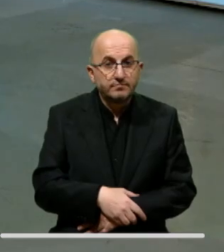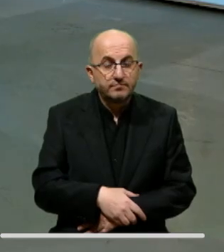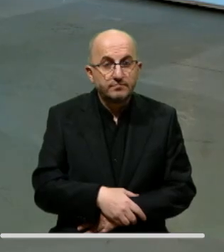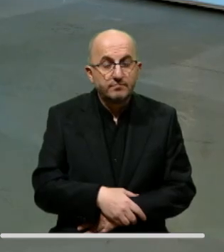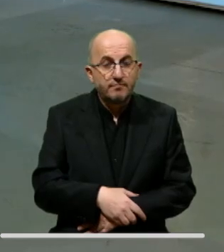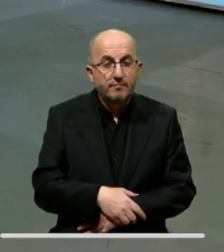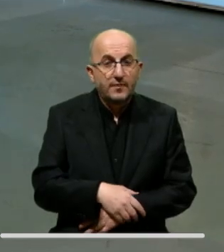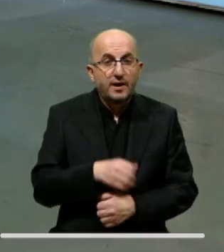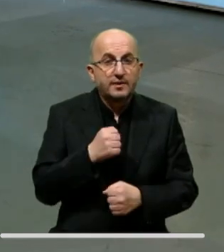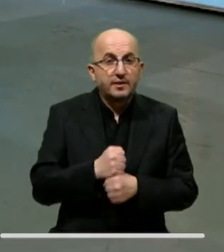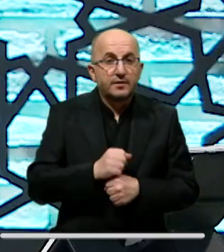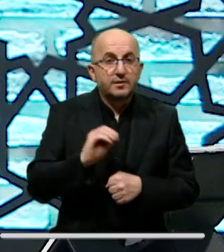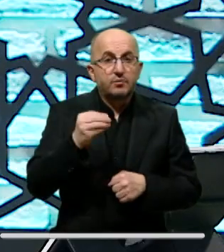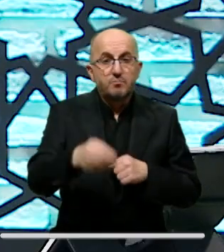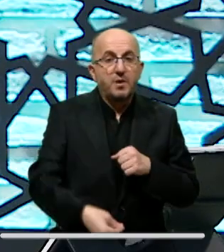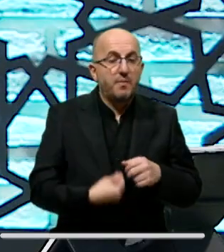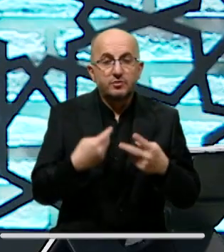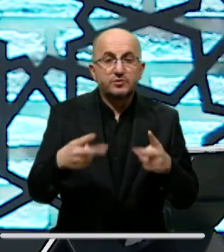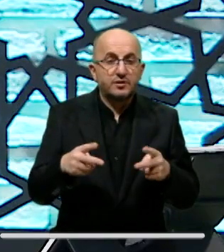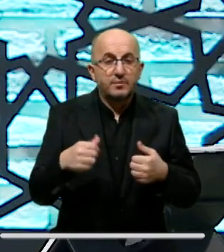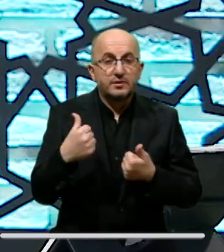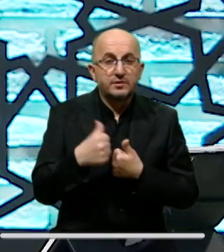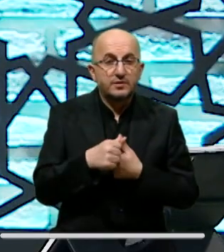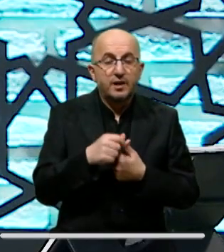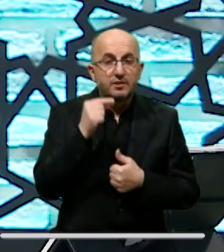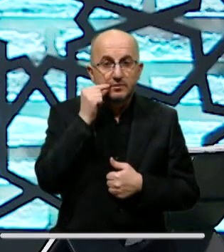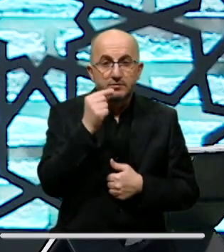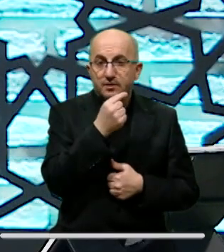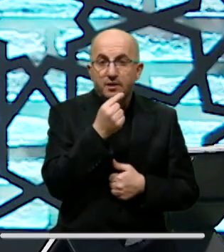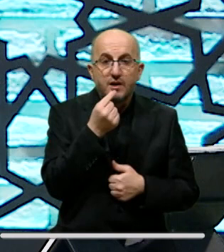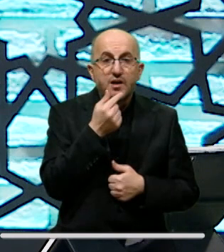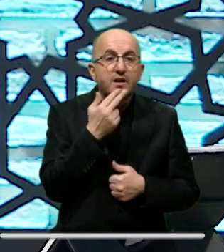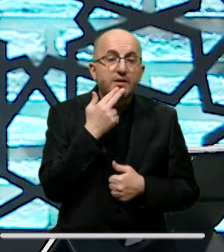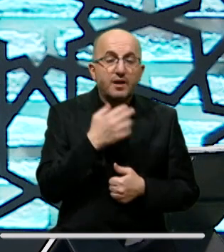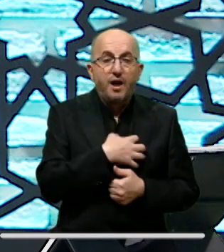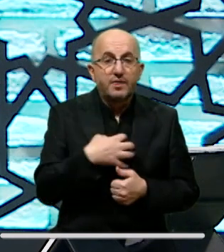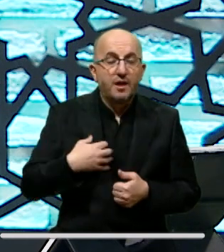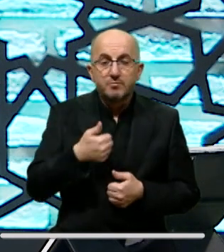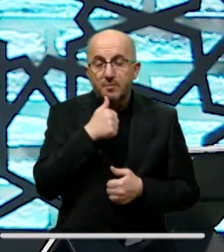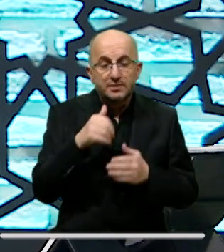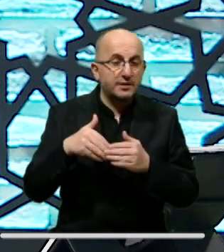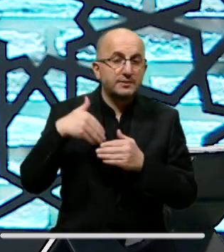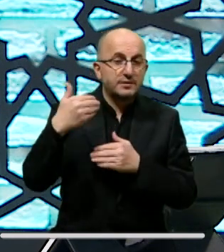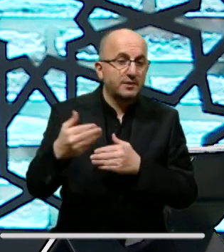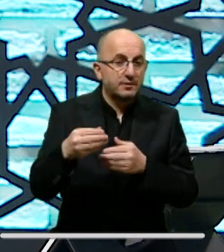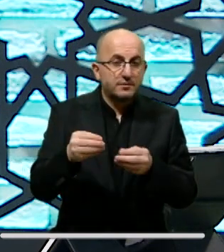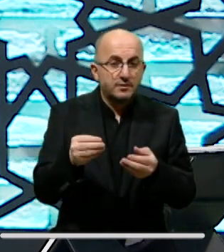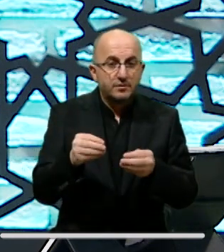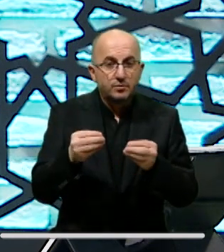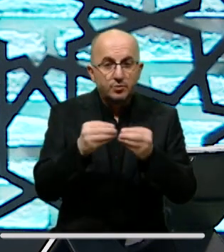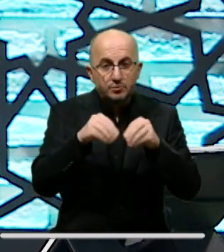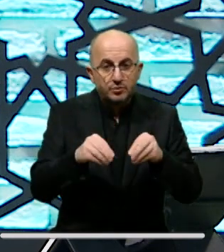genetik tüp bebek caiz mi yani nikahlı anne babadan Eee dışarıda oluşturulan yumurtalardan